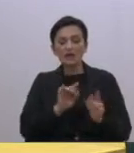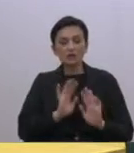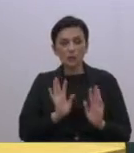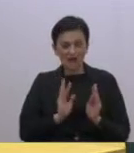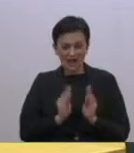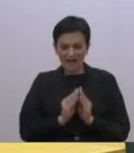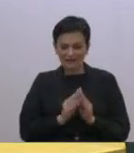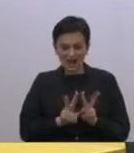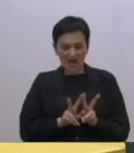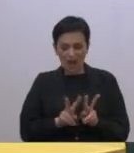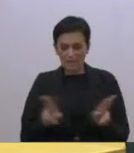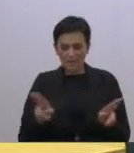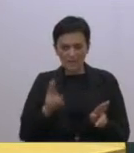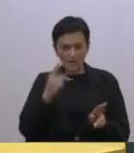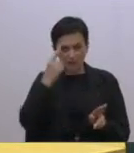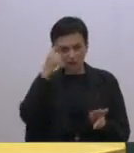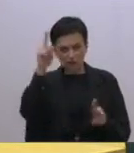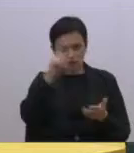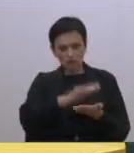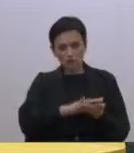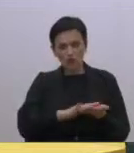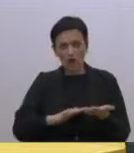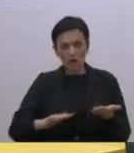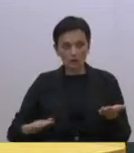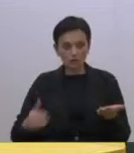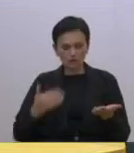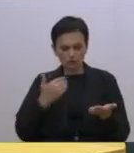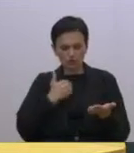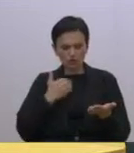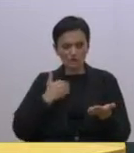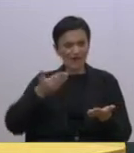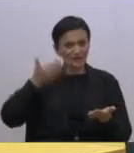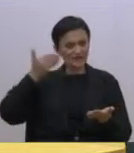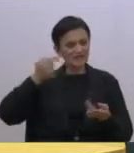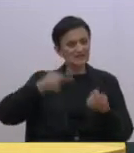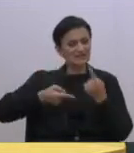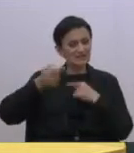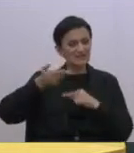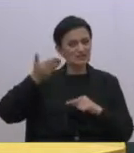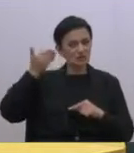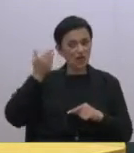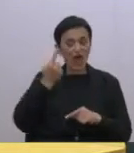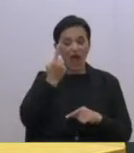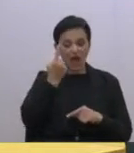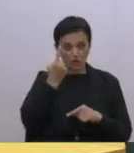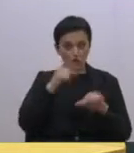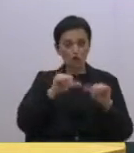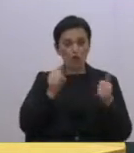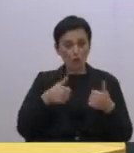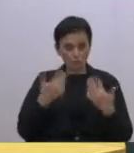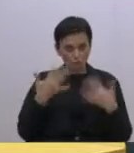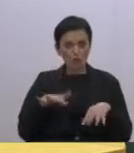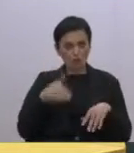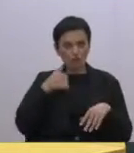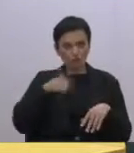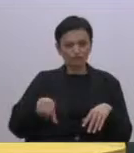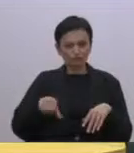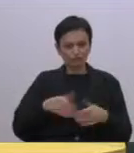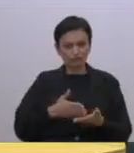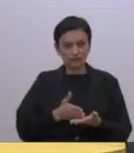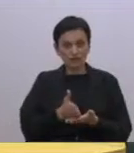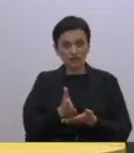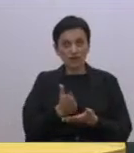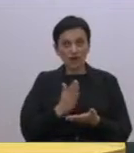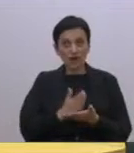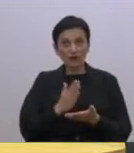იგივე იდეოლოგიის გაგრძელება, რომელიც ჩვენს წინათაობებს ერთხელ უკვე ერთი ფორმით გავლილი აქვთ და ამ